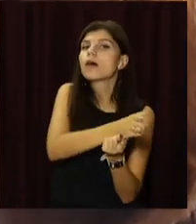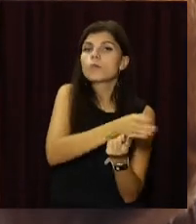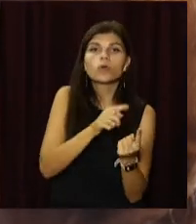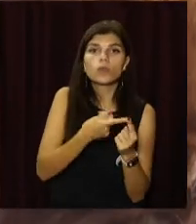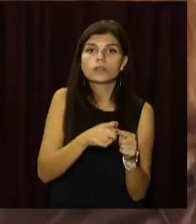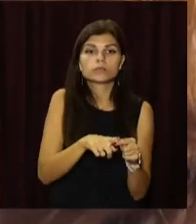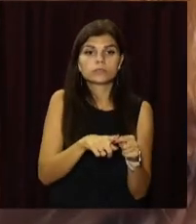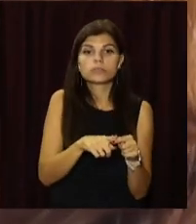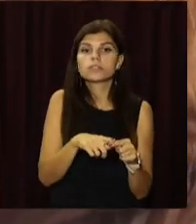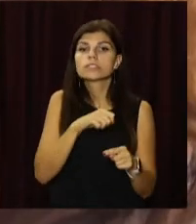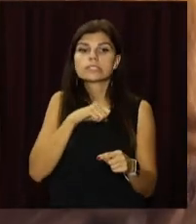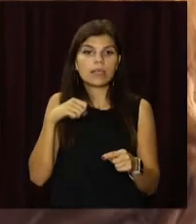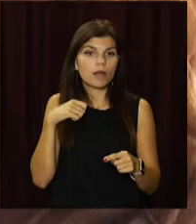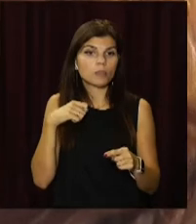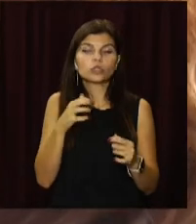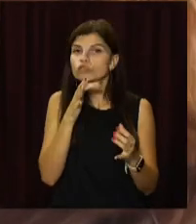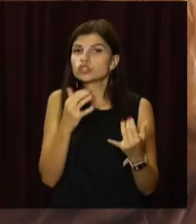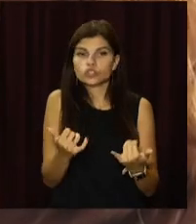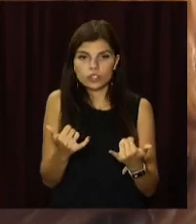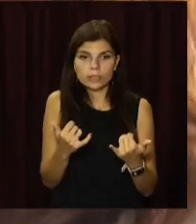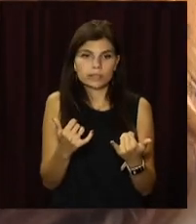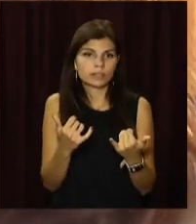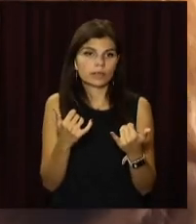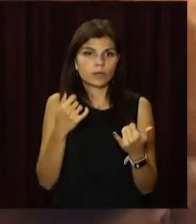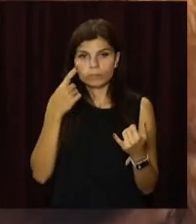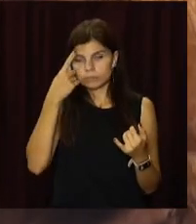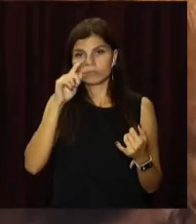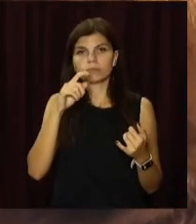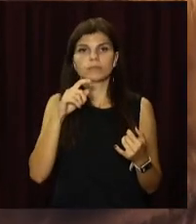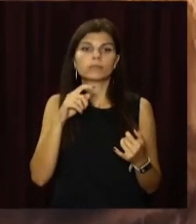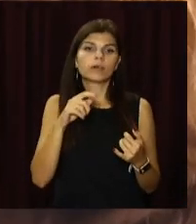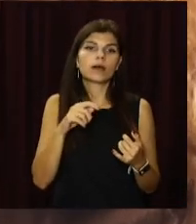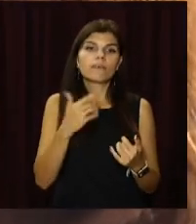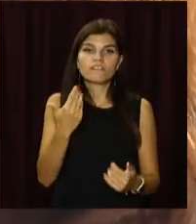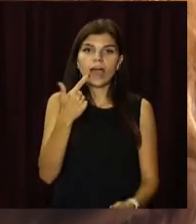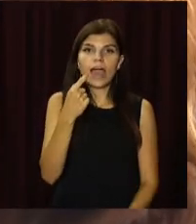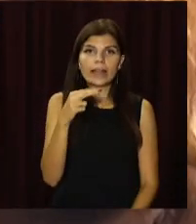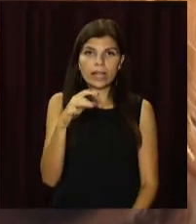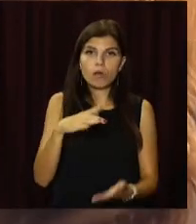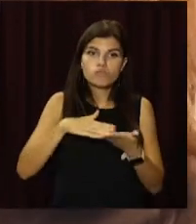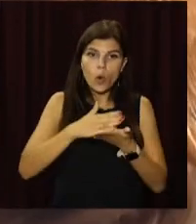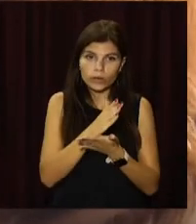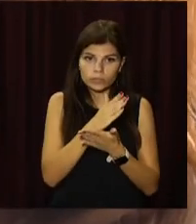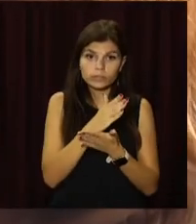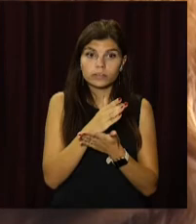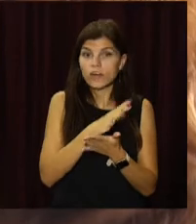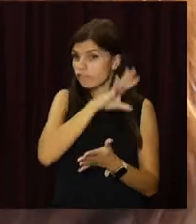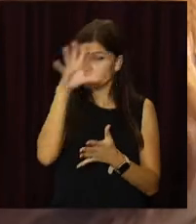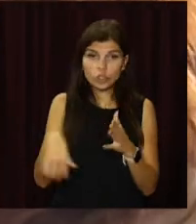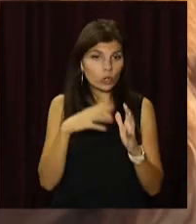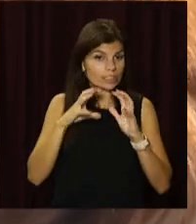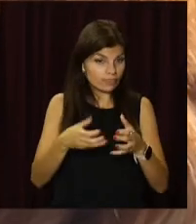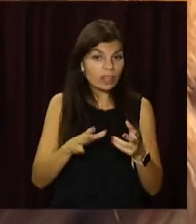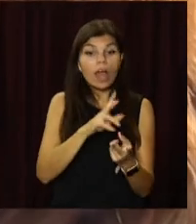– це самі сучасні тенденції у сфері гендерної політики всього світу.